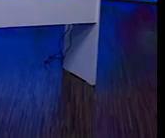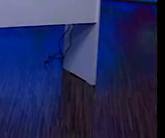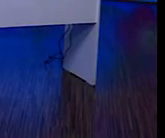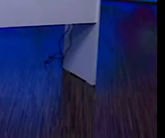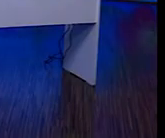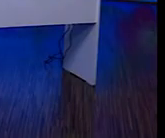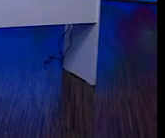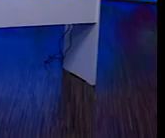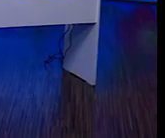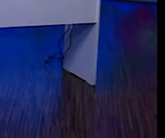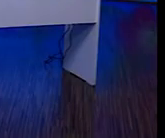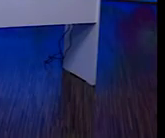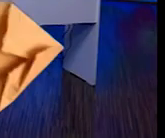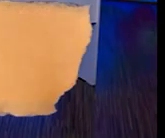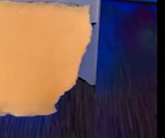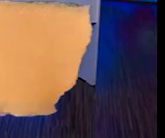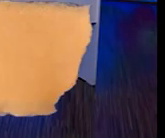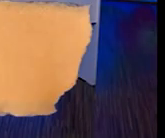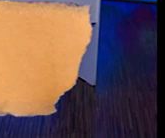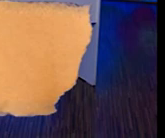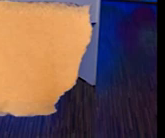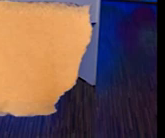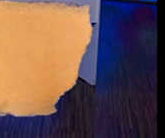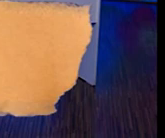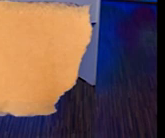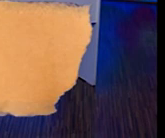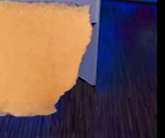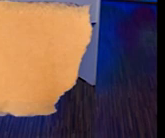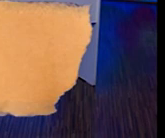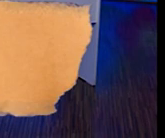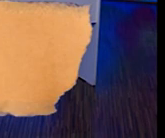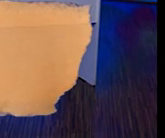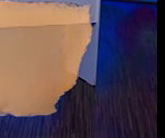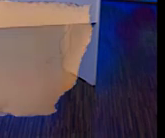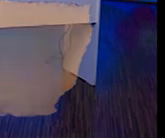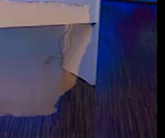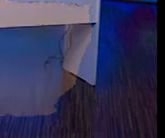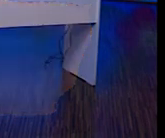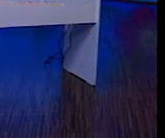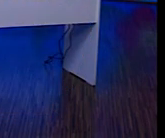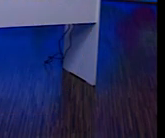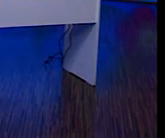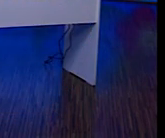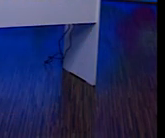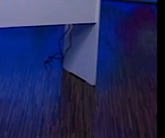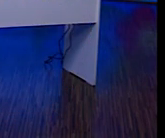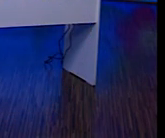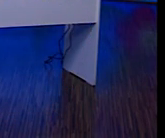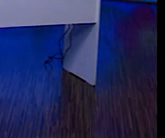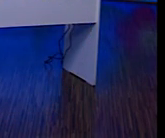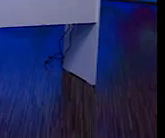Assalomu alaykum aziz bolajonlar. Musiqa madaniyat mashg'ulotini boshlaymiz. Bugungi mavzuyimiz Ludwig van